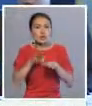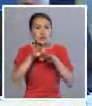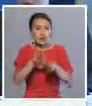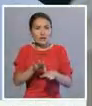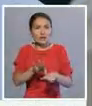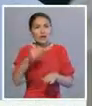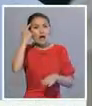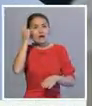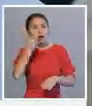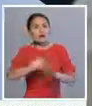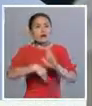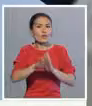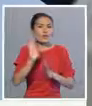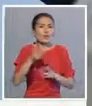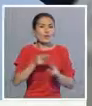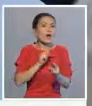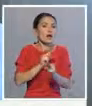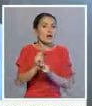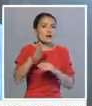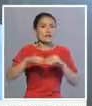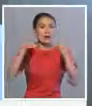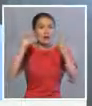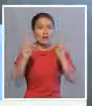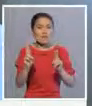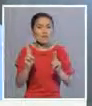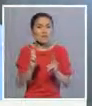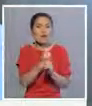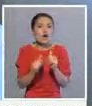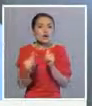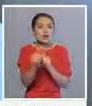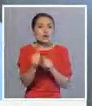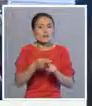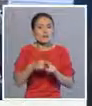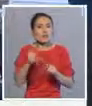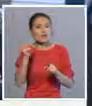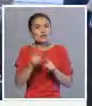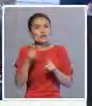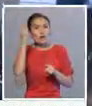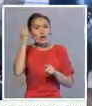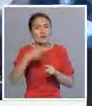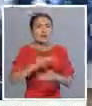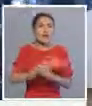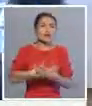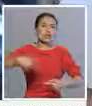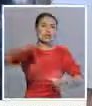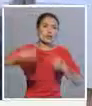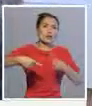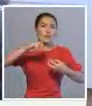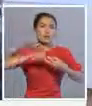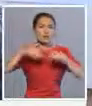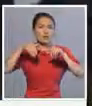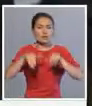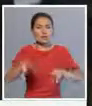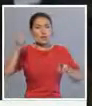жетекшілерінің көшбасшылық қасиеттерін дамытады. Дәріс барысында мамандар лидер және топ, шешендік, шеберлік, іскерлік, келіссөздер, даулардың алдын алу